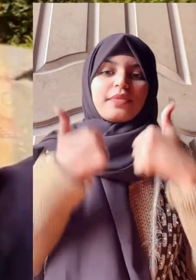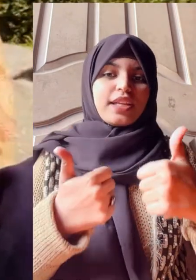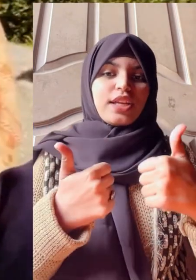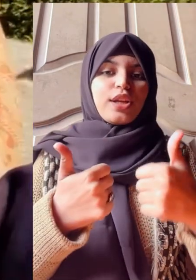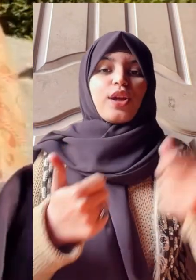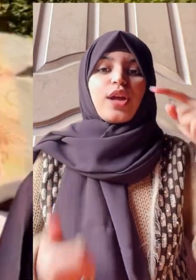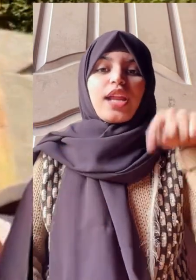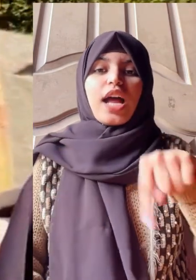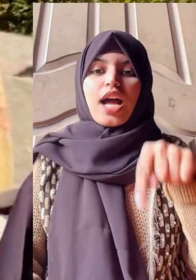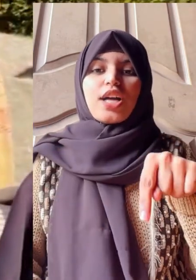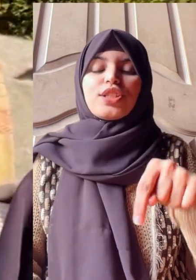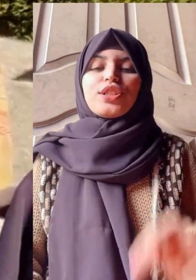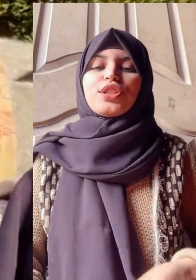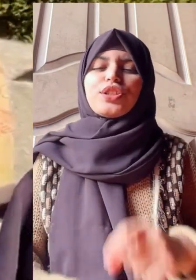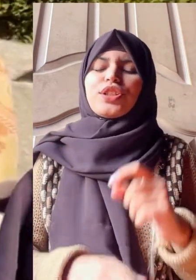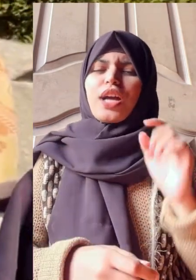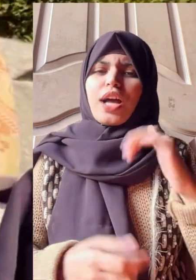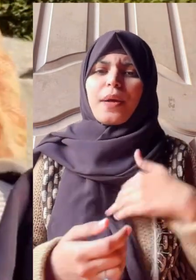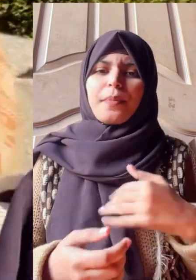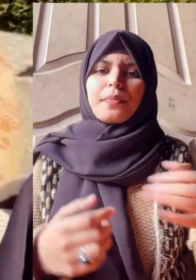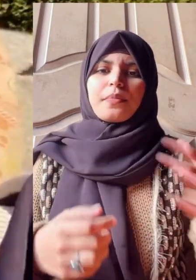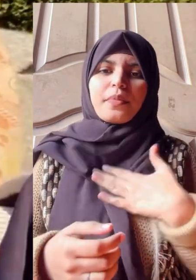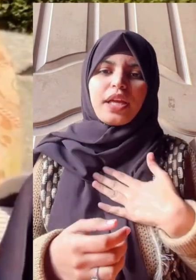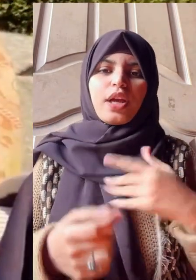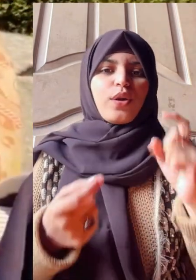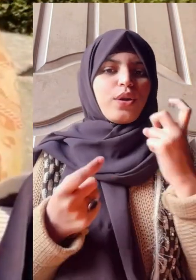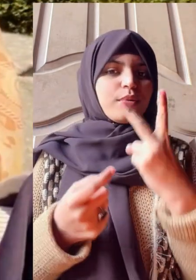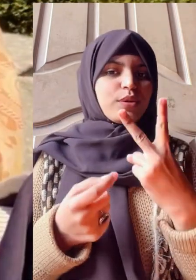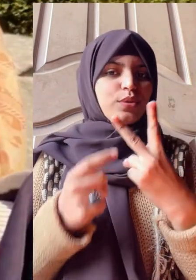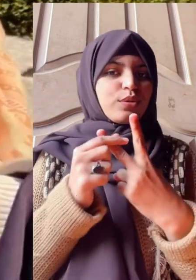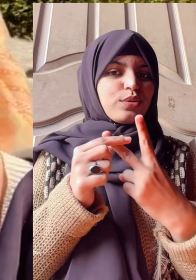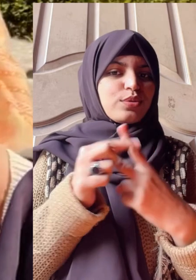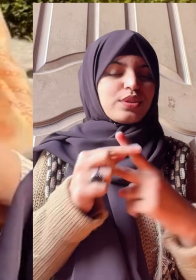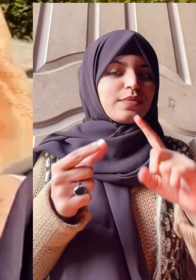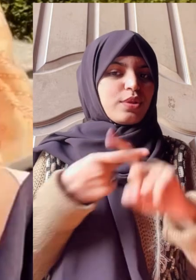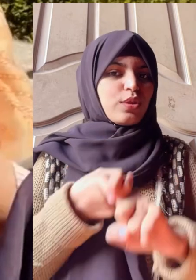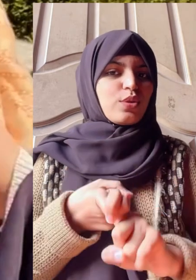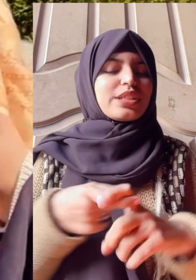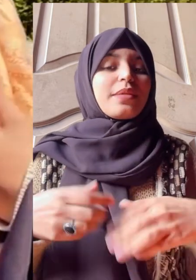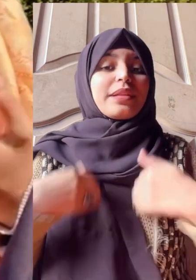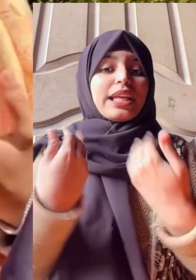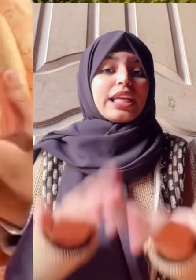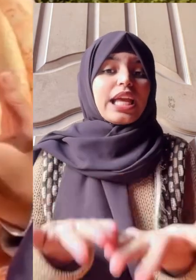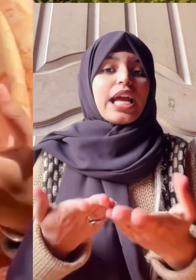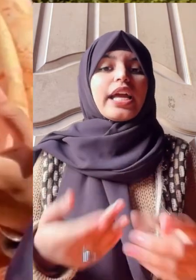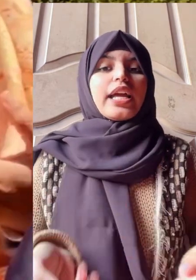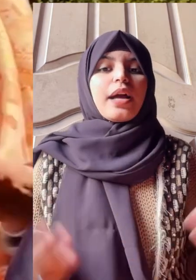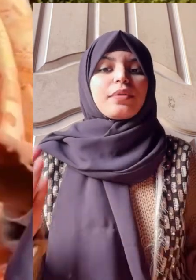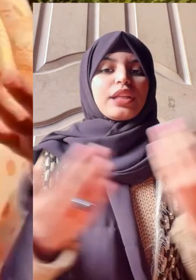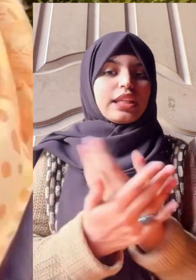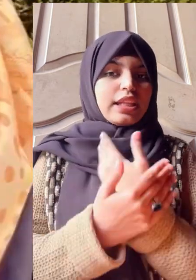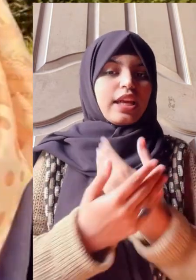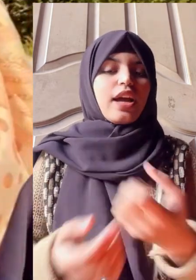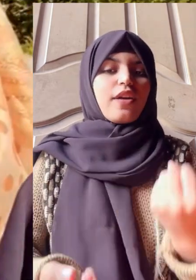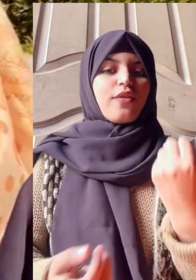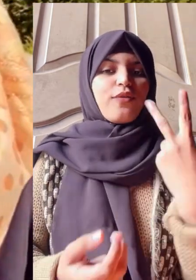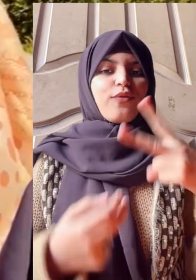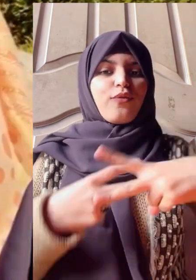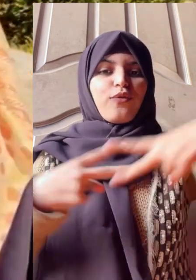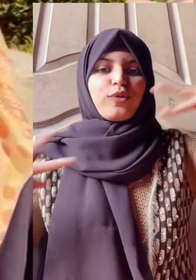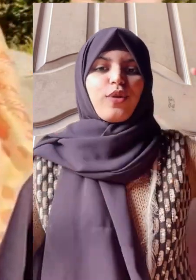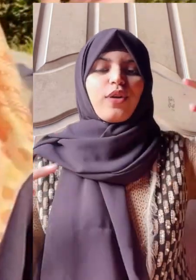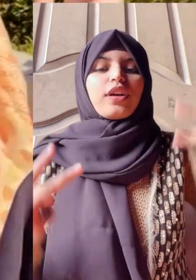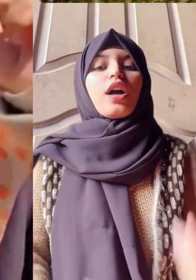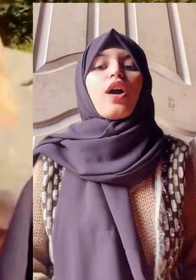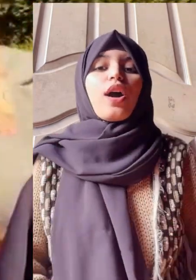अस्सलामुअलैकुम। उम्मीद करते हैं आप सब खैर खैरियत से होंगे। और हम आज काफ़ी देर बाद जो है वो एक और नया व्लॉग आप लोग के लिए लेके